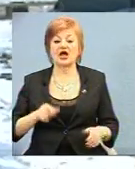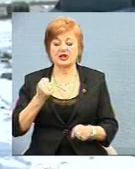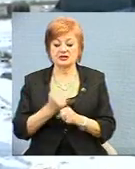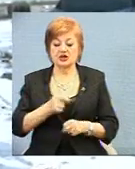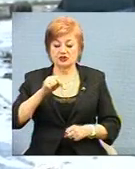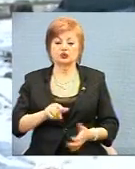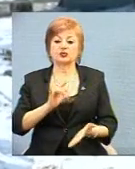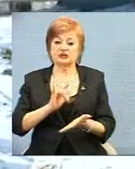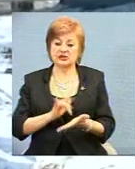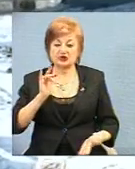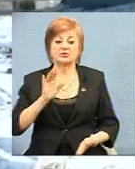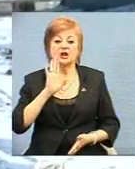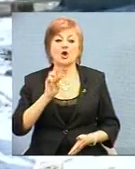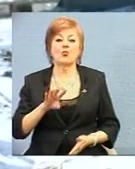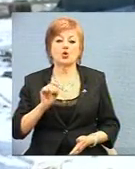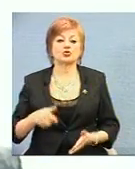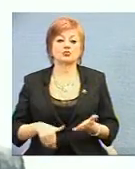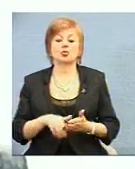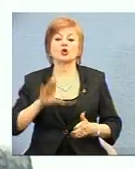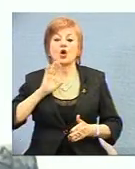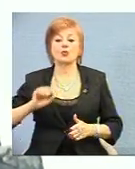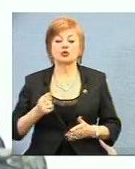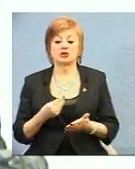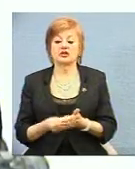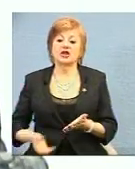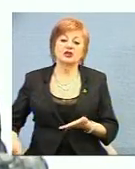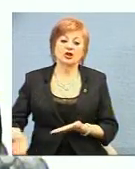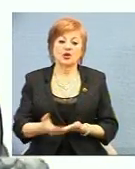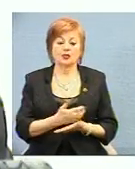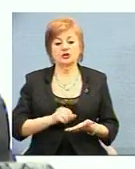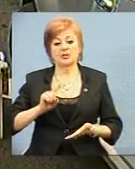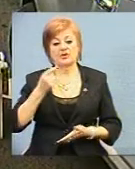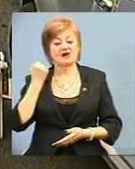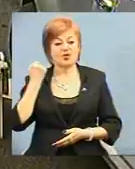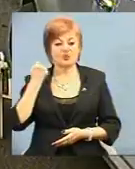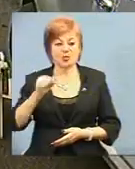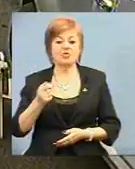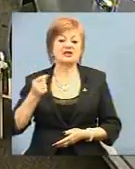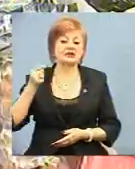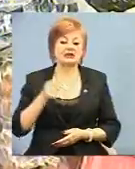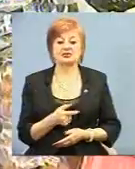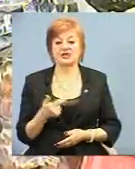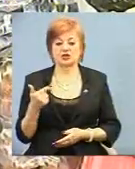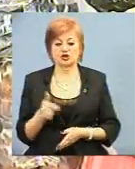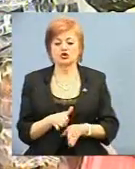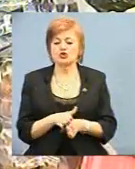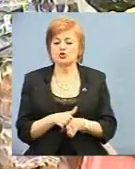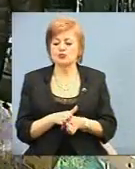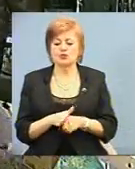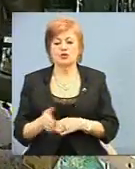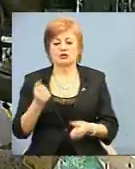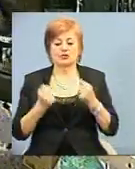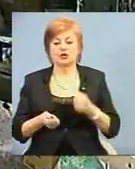Запоріжжі Надії Мороз допомогла подруга. Перший збір коштів і перша перемога. Майже 1000 гривень та повна машина